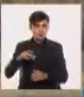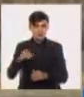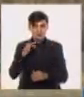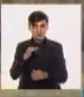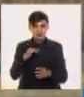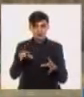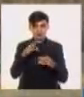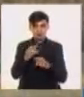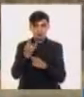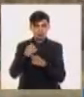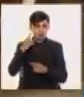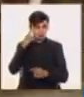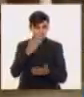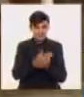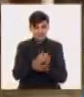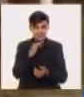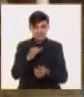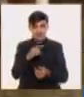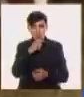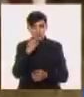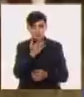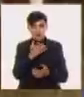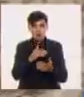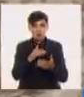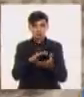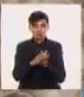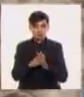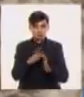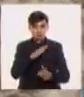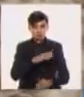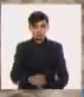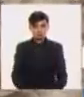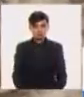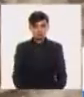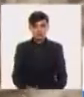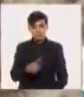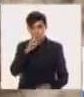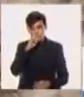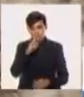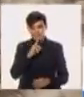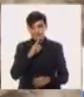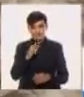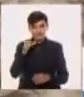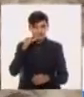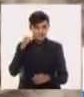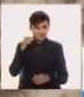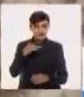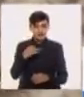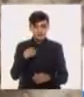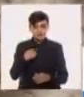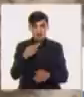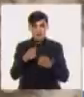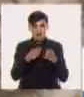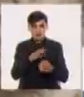Крестьяне считают себя обманутыми российскими партнерами. Месяц назад меня прооперировали